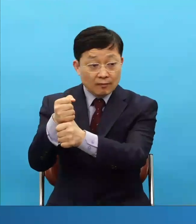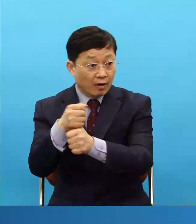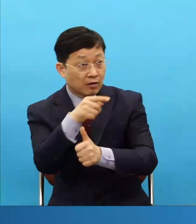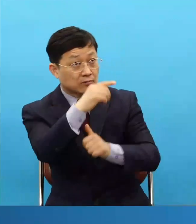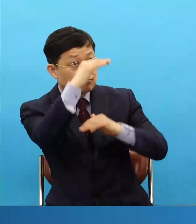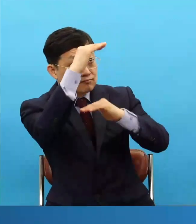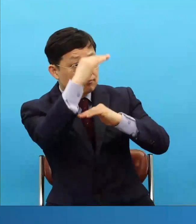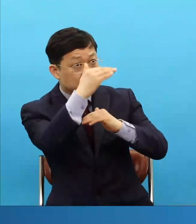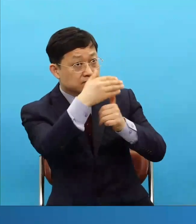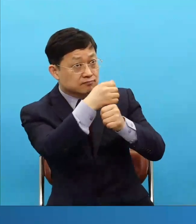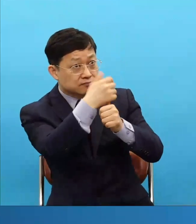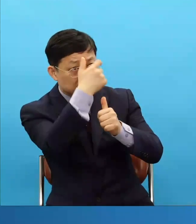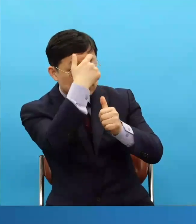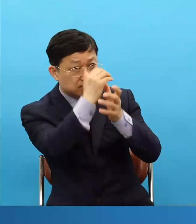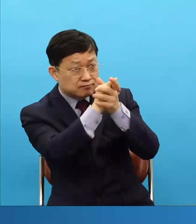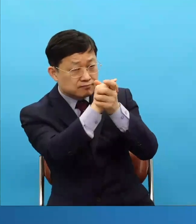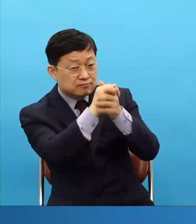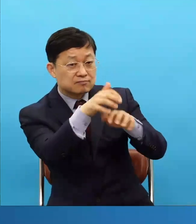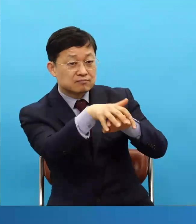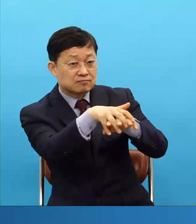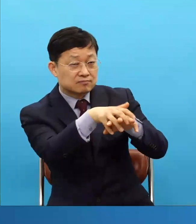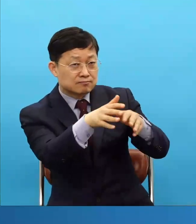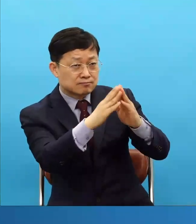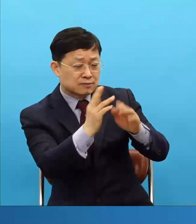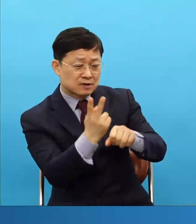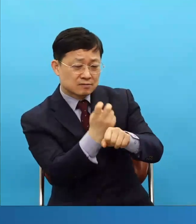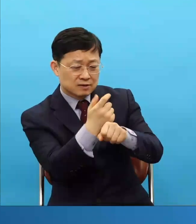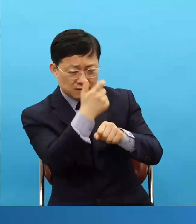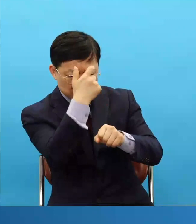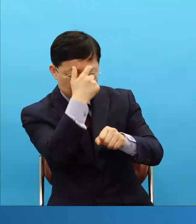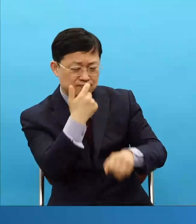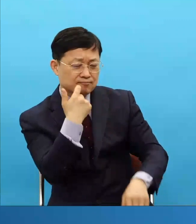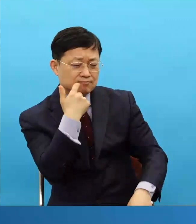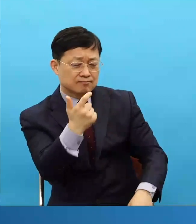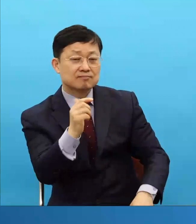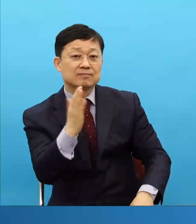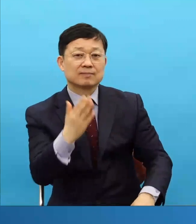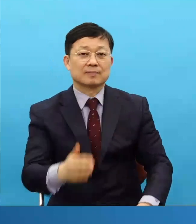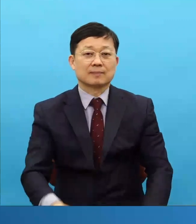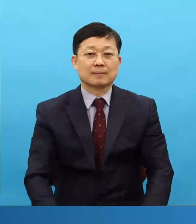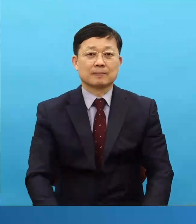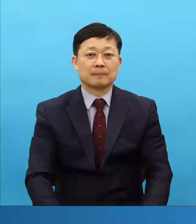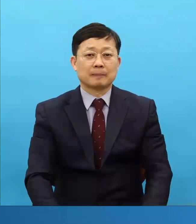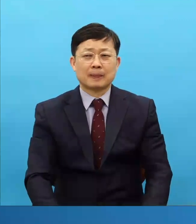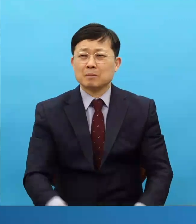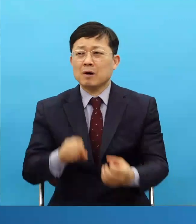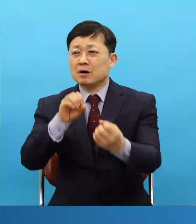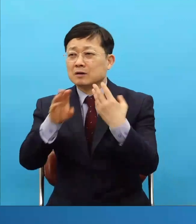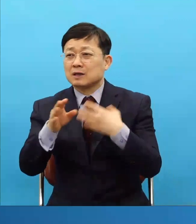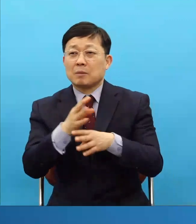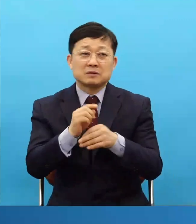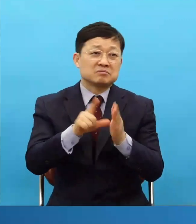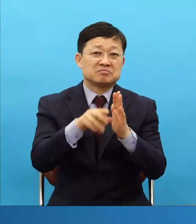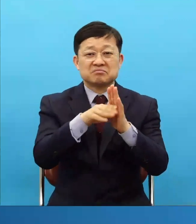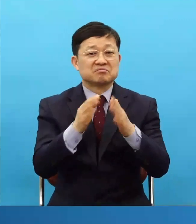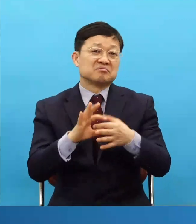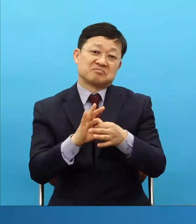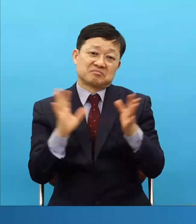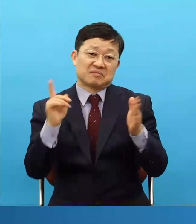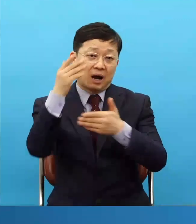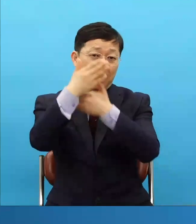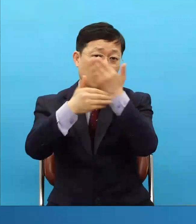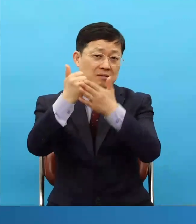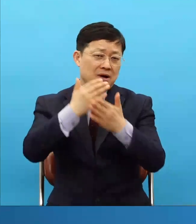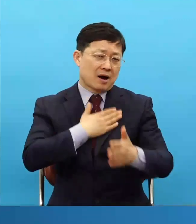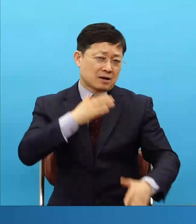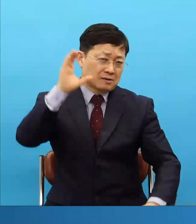hold to the covenant? Hold to it this way, 24 hours. 24. 24 hours. 그러면 응답도 필요 없고 시간표도 필요 없고 그냥 그건 하나님이 주시니까요. And you don't need